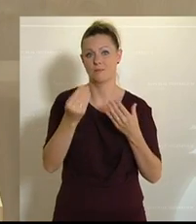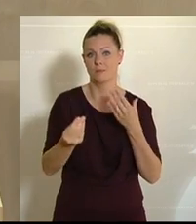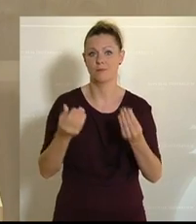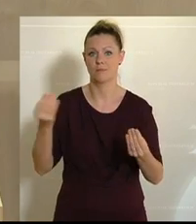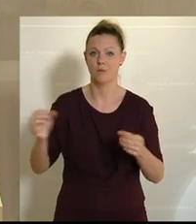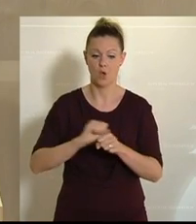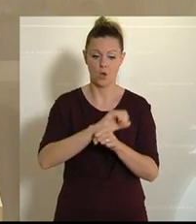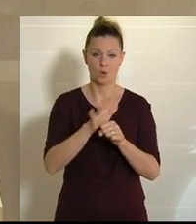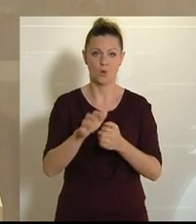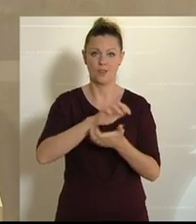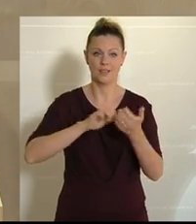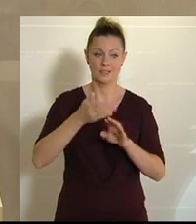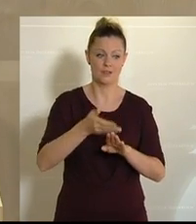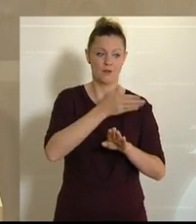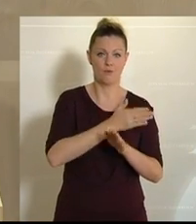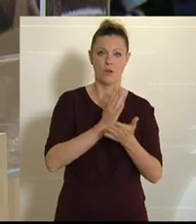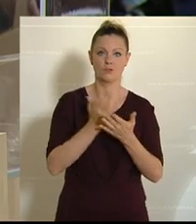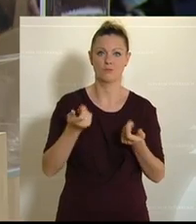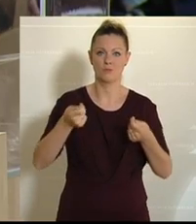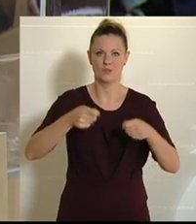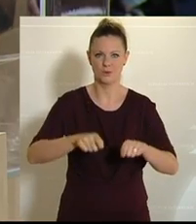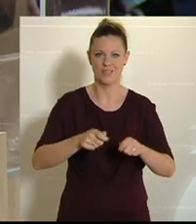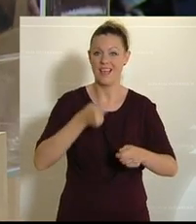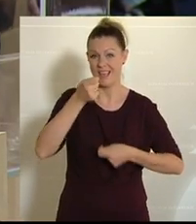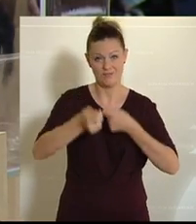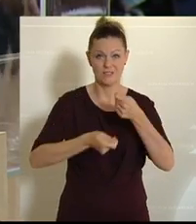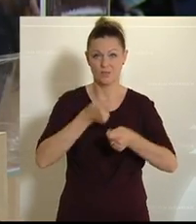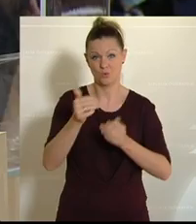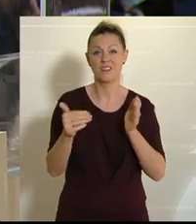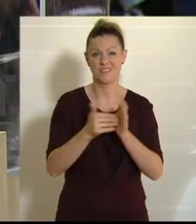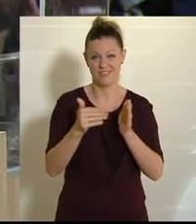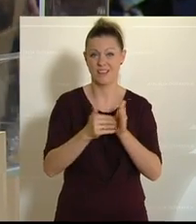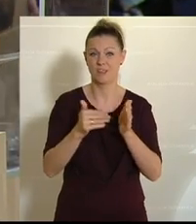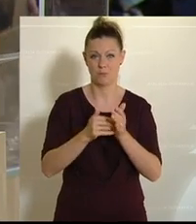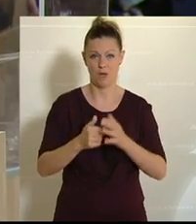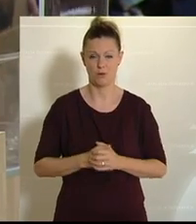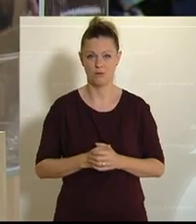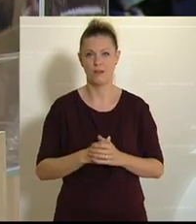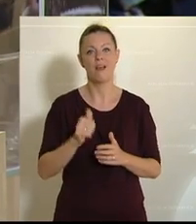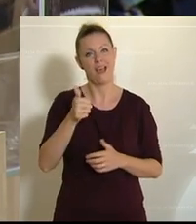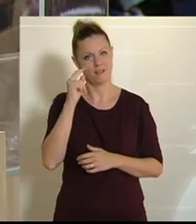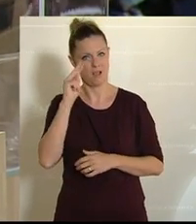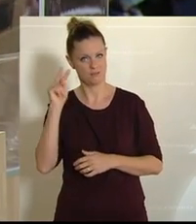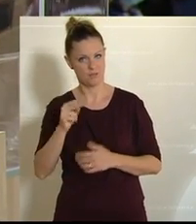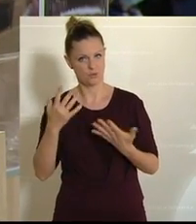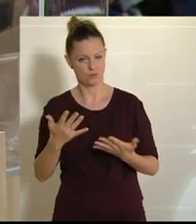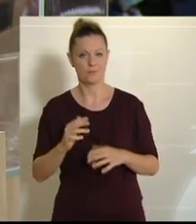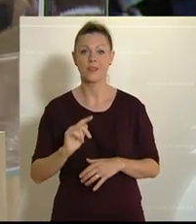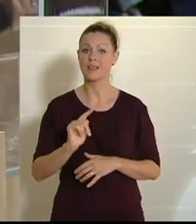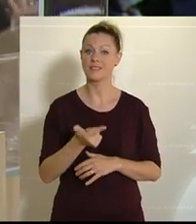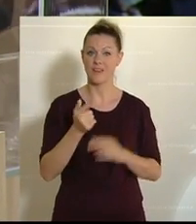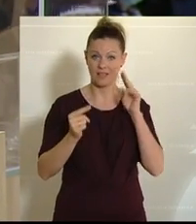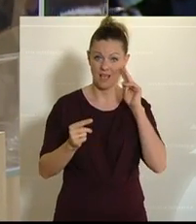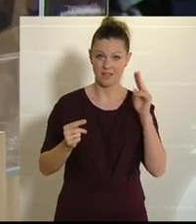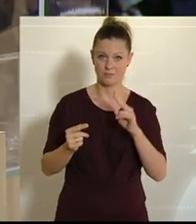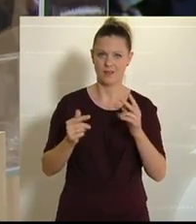der Corona-Krise beschlossen. Das sind Investitionen, die wir dringend brauchen. Das ist ein Aspekt. Der zweite Aspekt,